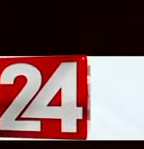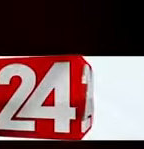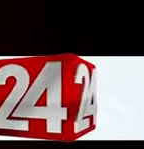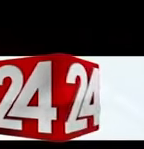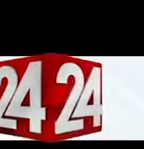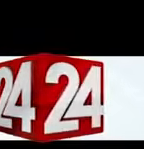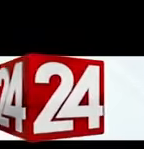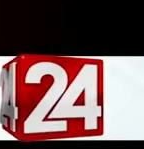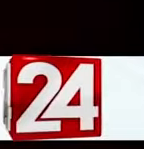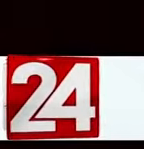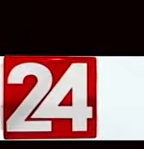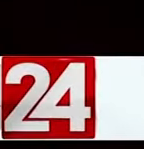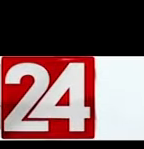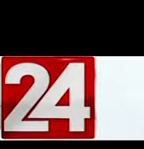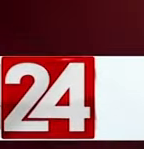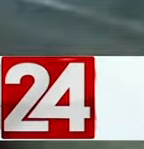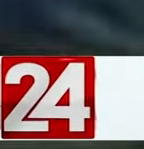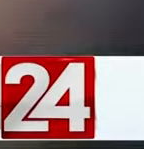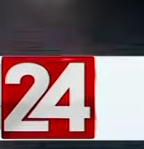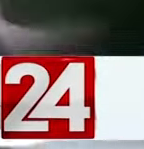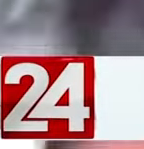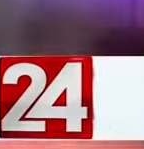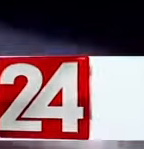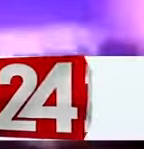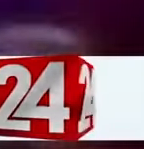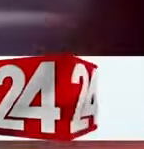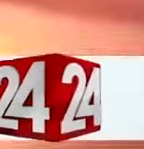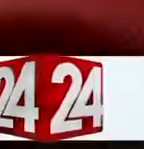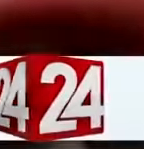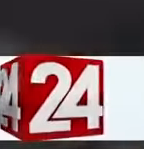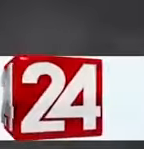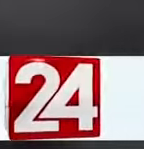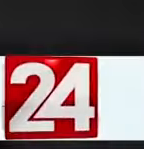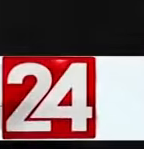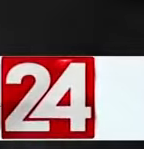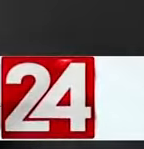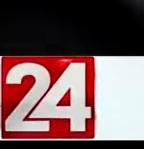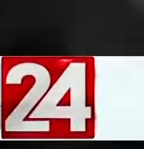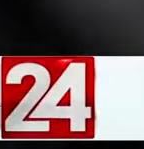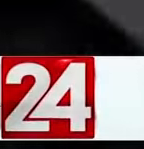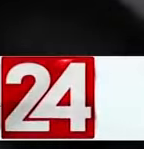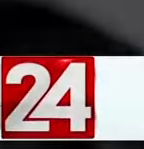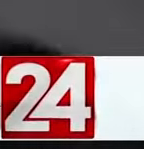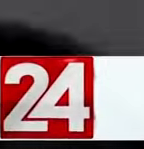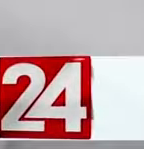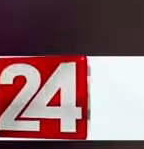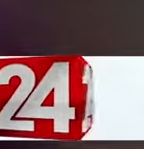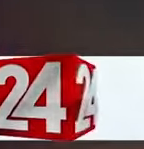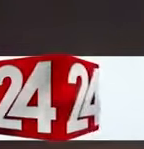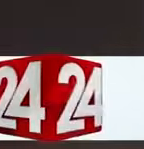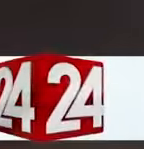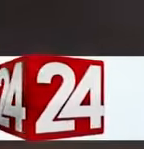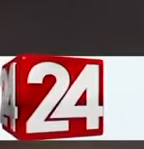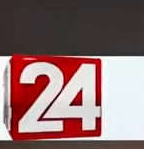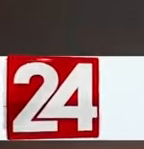Exclusive! Ilang wanted sa kasong pagnanakaw na nakipaghabulan pa sa pulisya.